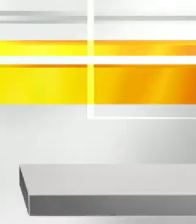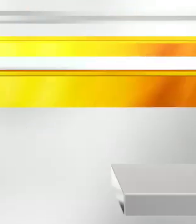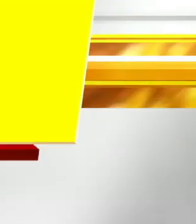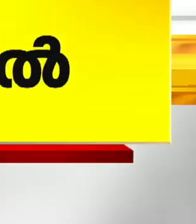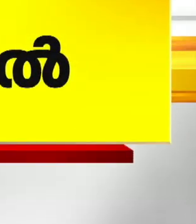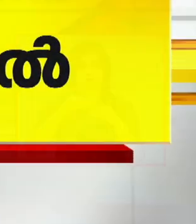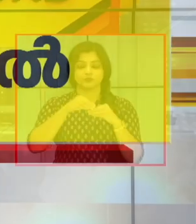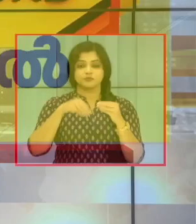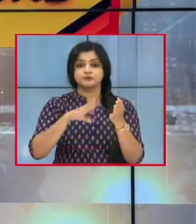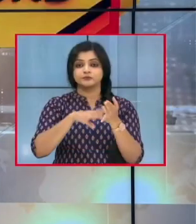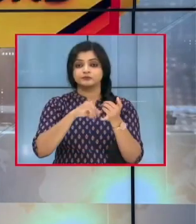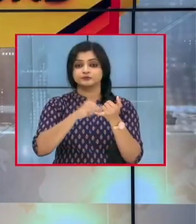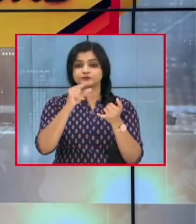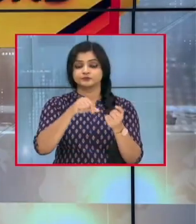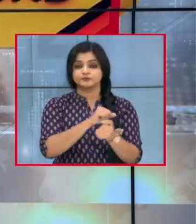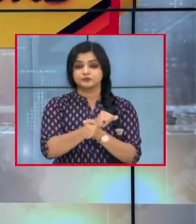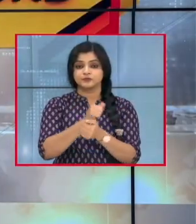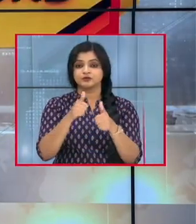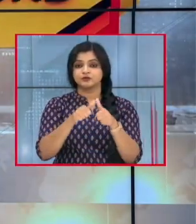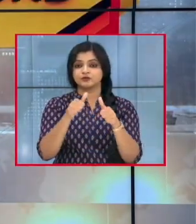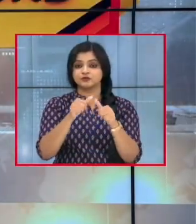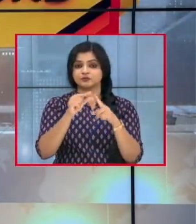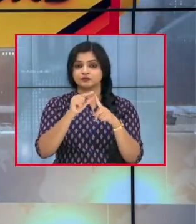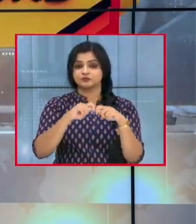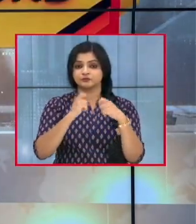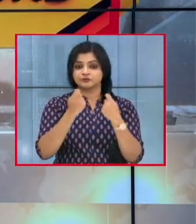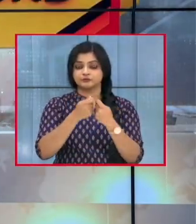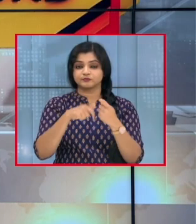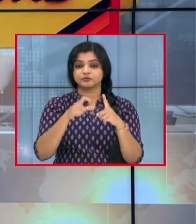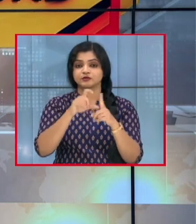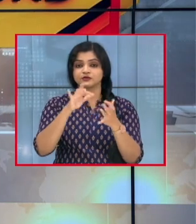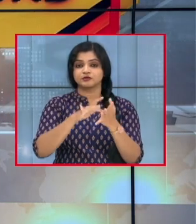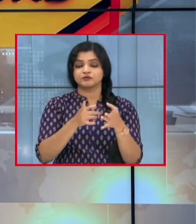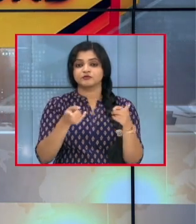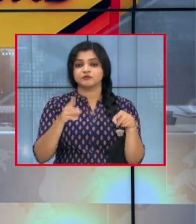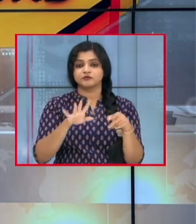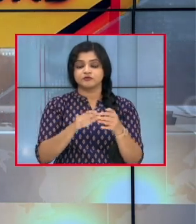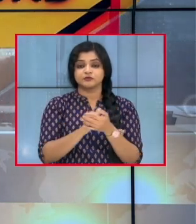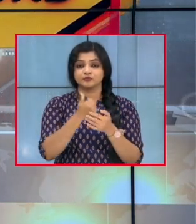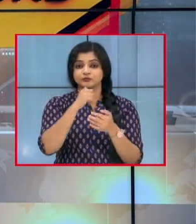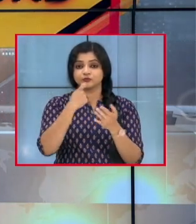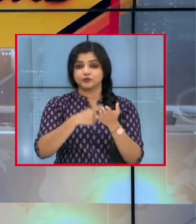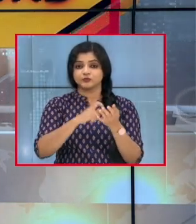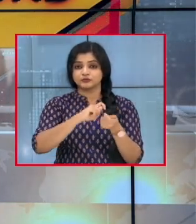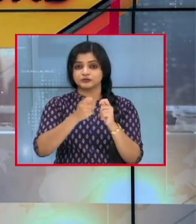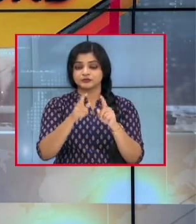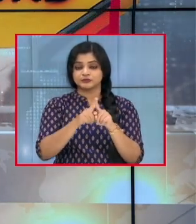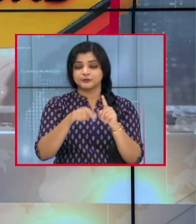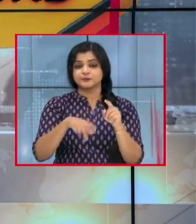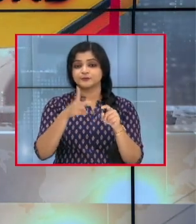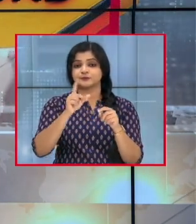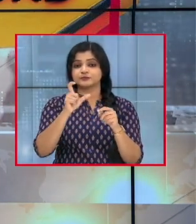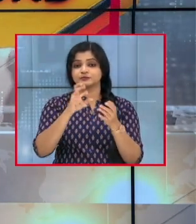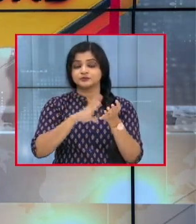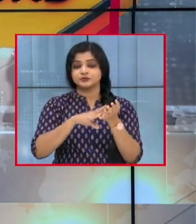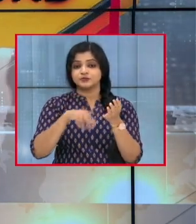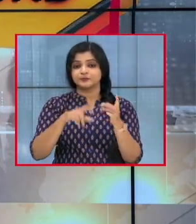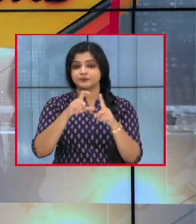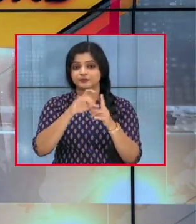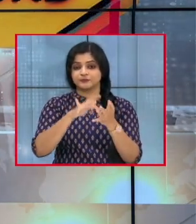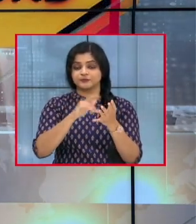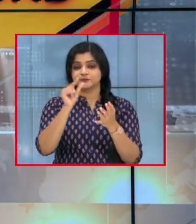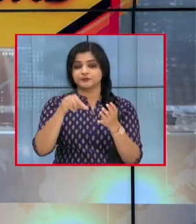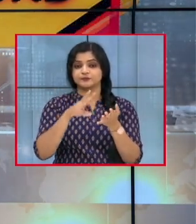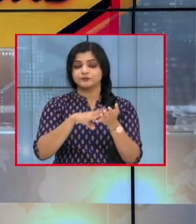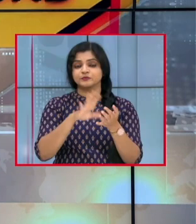മനീഷ് സിസോദിയുടെ അറസ്റ്റുമായി ബന്ധപ്പെട്ട് ആം ആദ്മി പാർട്ടി ഡൽഹിയിൽ നടത്തിയത്, മദ്യനയ അഴിമതി കേസിൽ അറസ്റ്റിലായ ഡൽഹി ഉപമുഖ്യമന്ത്രി മനീഷ് സിസോദിയെ 5 ദിവസത്തെ